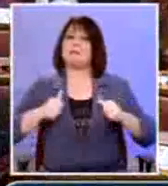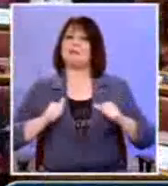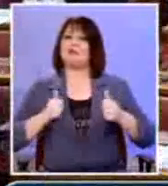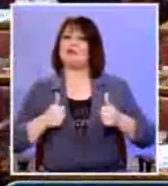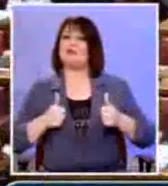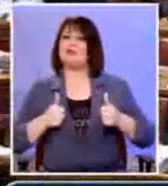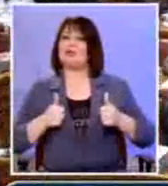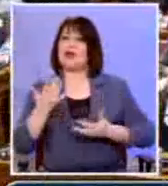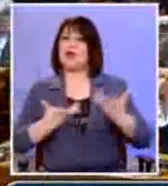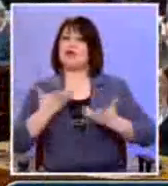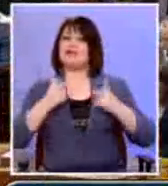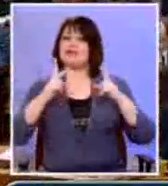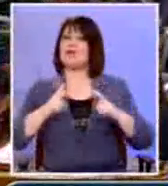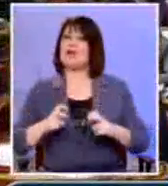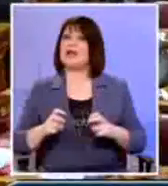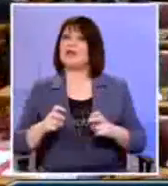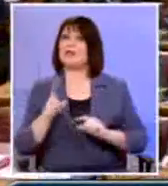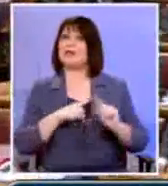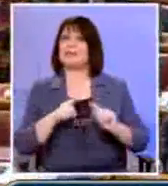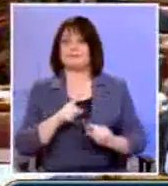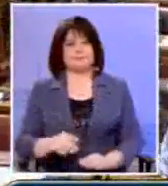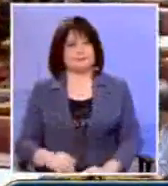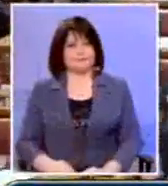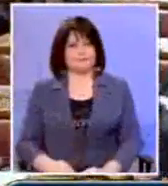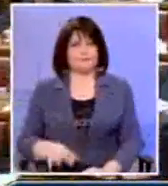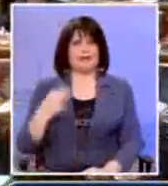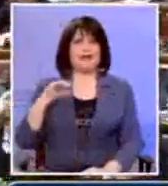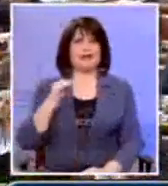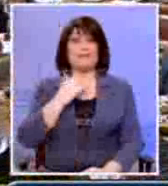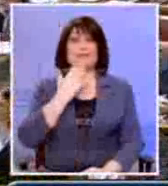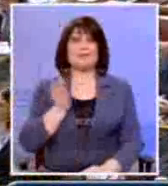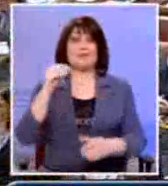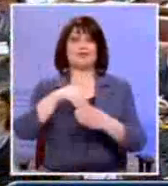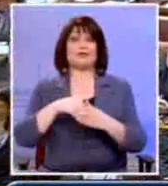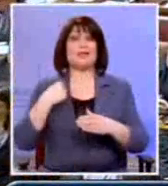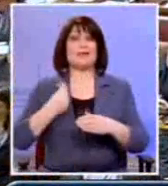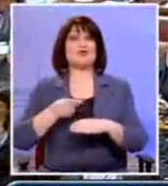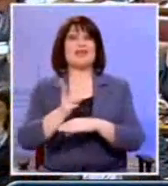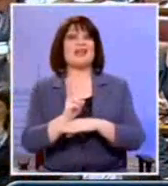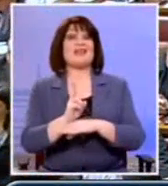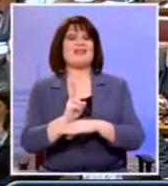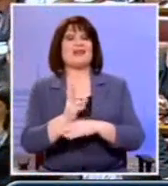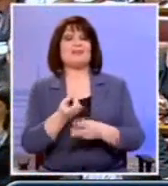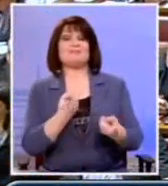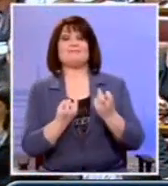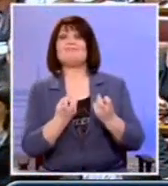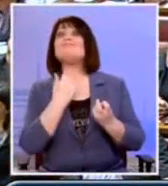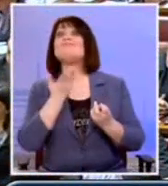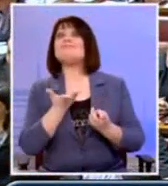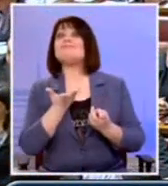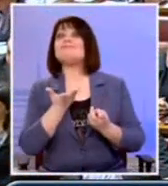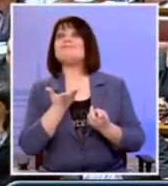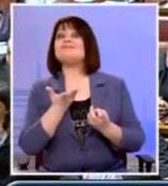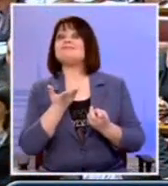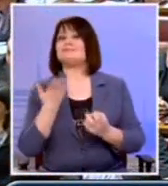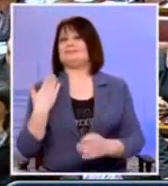πρωτοβουλίας για το λογιστικό έλεγχο? Η αδυναμία να υπάρχει πλήρης πρόσβαση σε δημόσια έγγραφα, σε αυτά τα στεγανά, στα οποία αναφέρθηκε